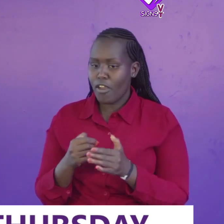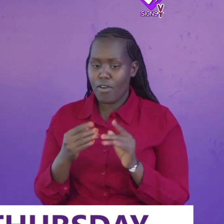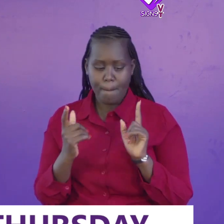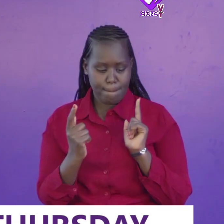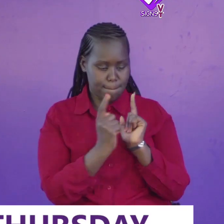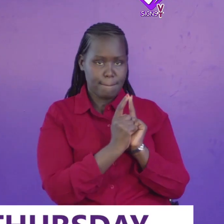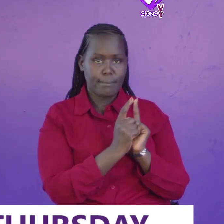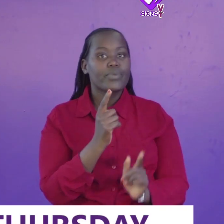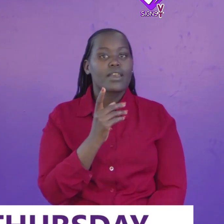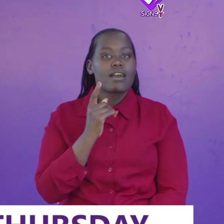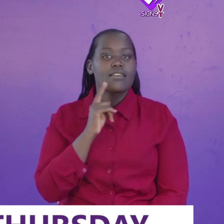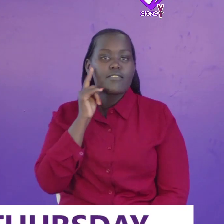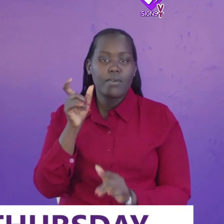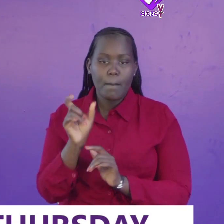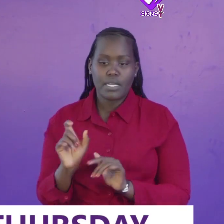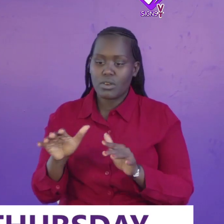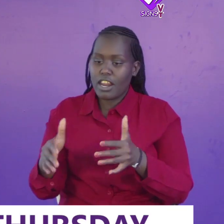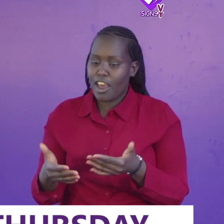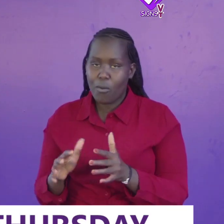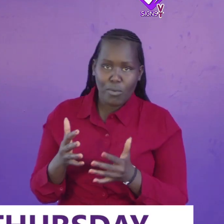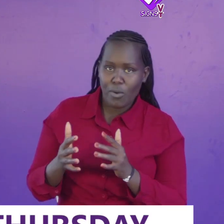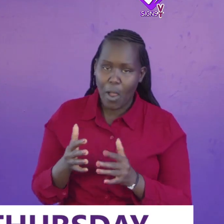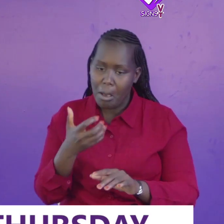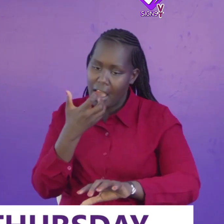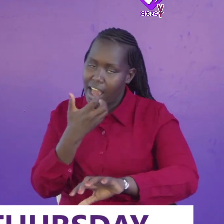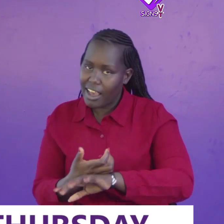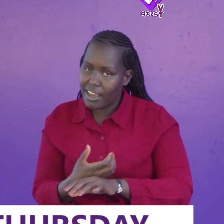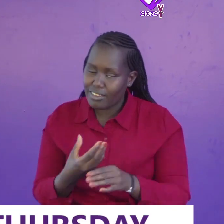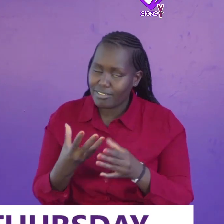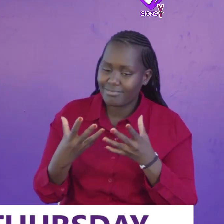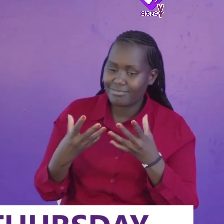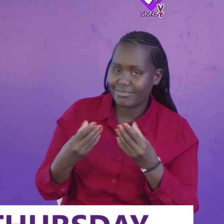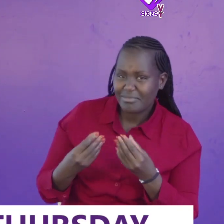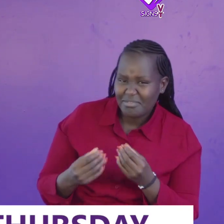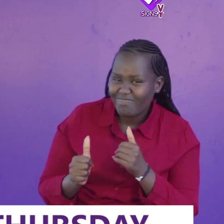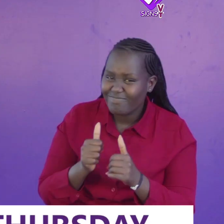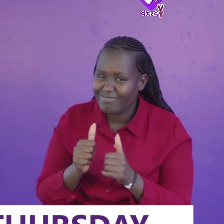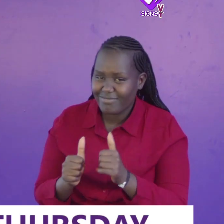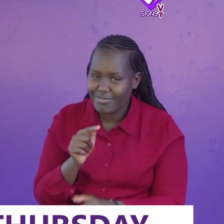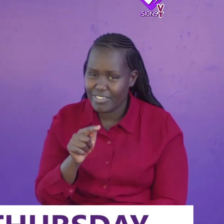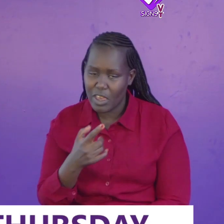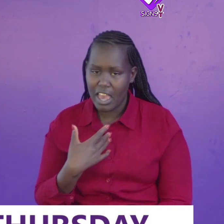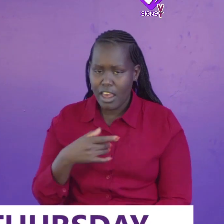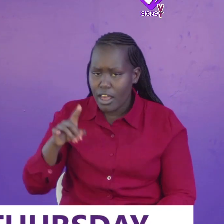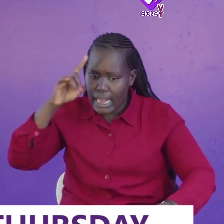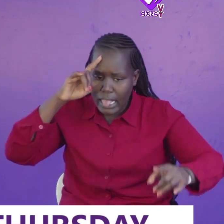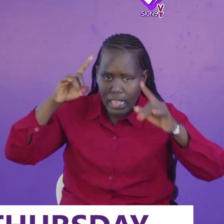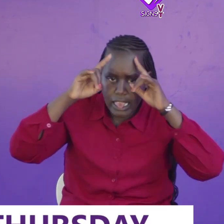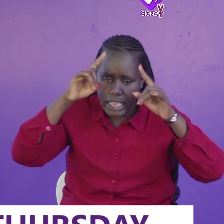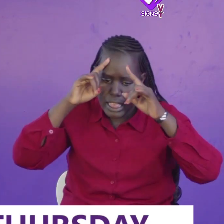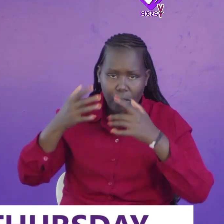deaf person and how was it to you? Ilikuwa hard ama ilikuwa simple, ama pia wewe ulikuwa na hizo myths za